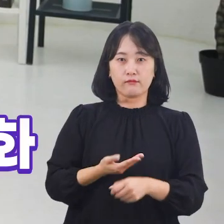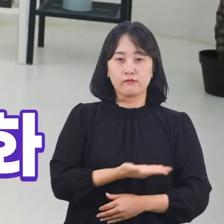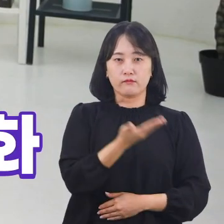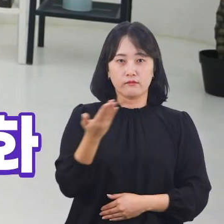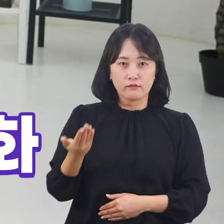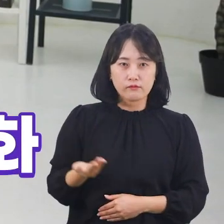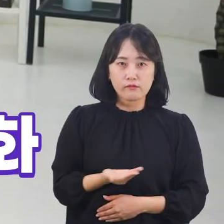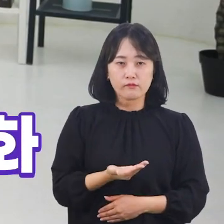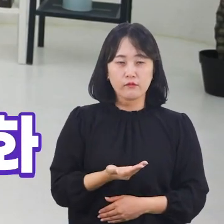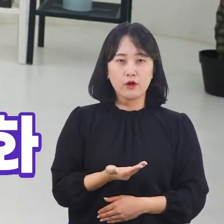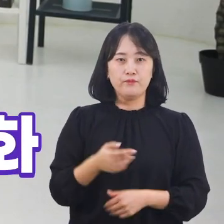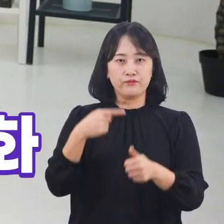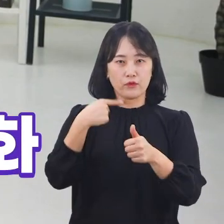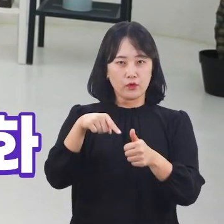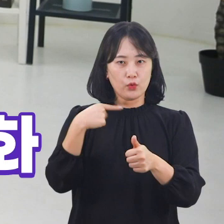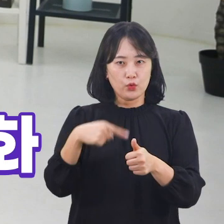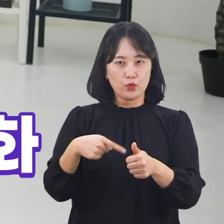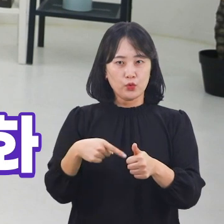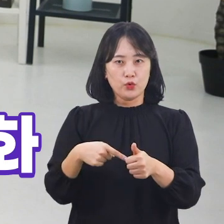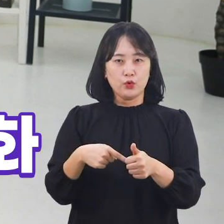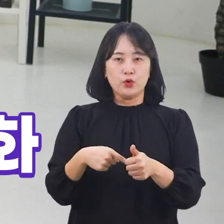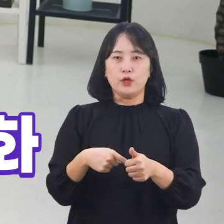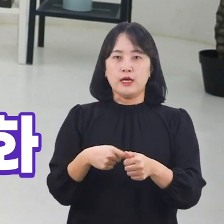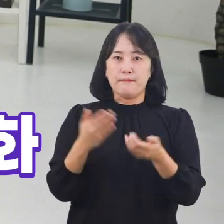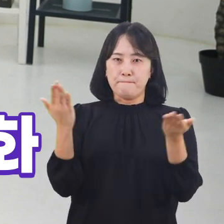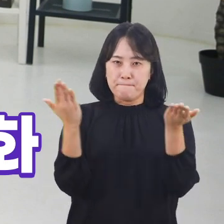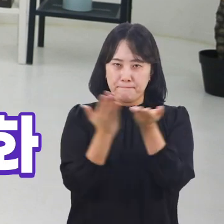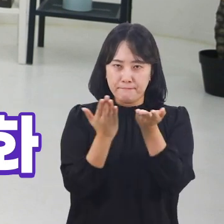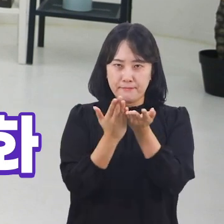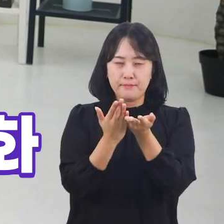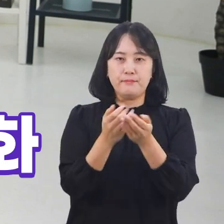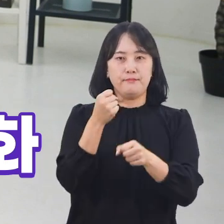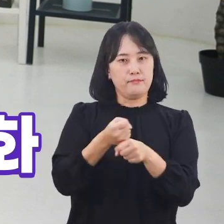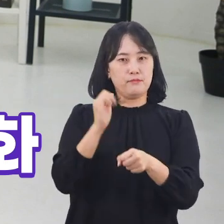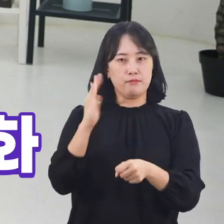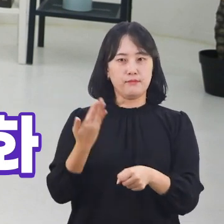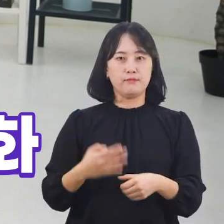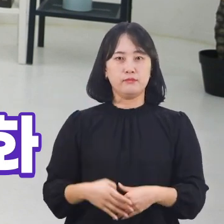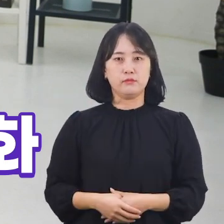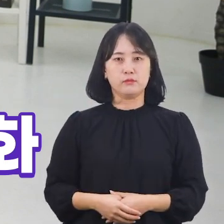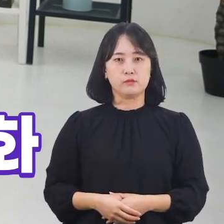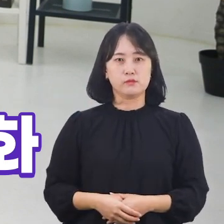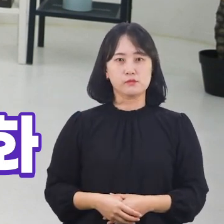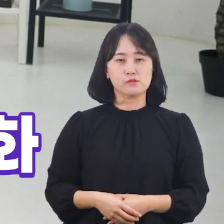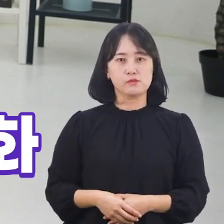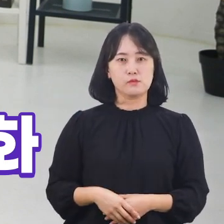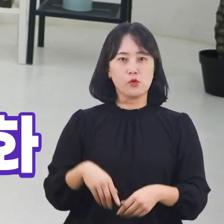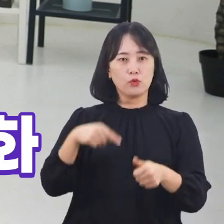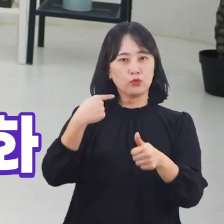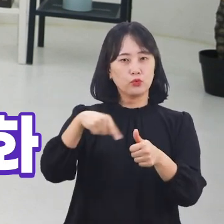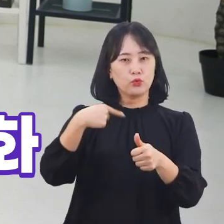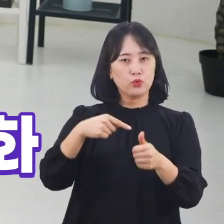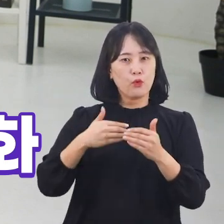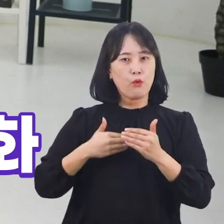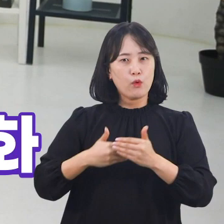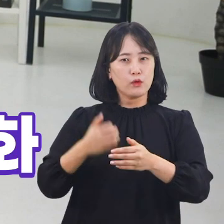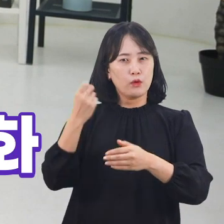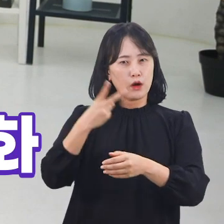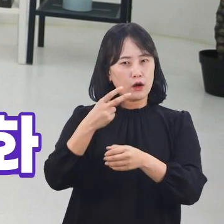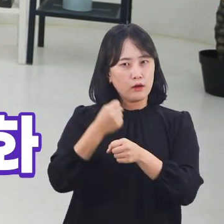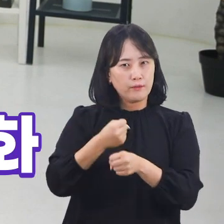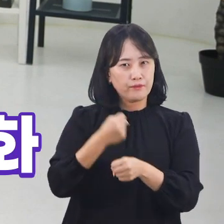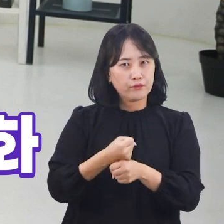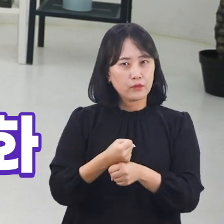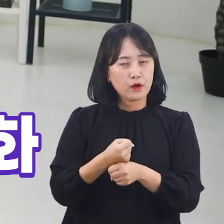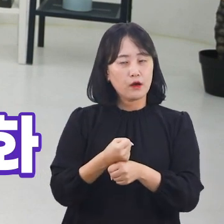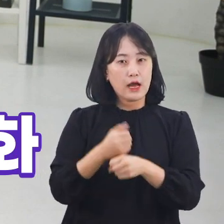선생님들께서는 교육과정을 재구성하고 교수 적합화를 할 수 있어야 합니다. 교육 과정 재구성이요. 과정을